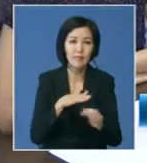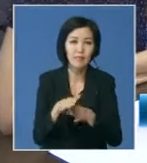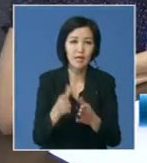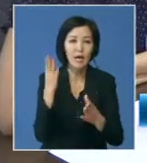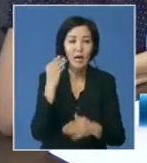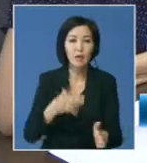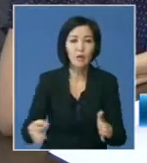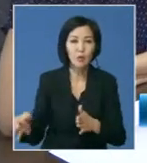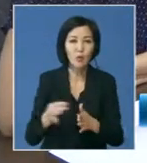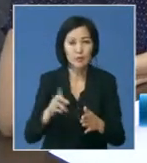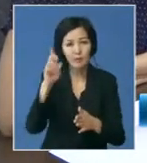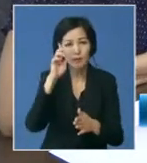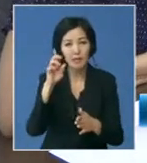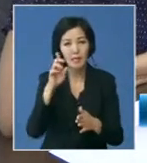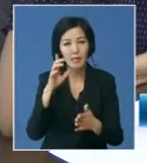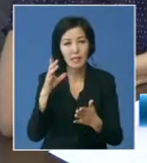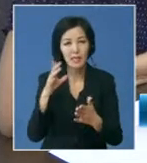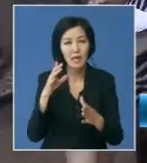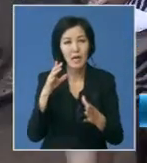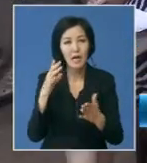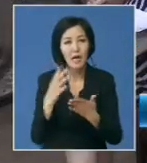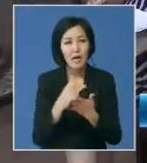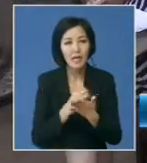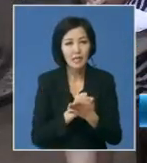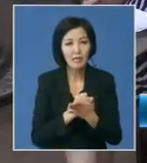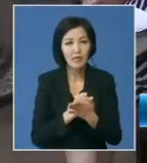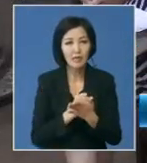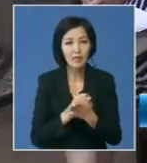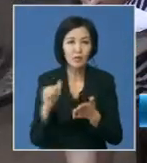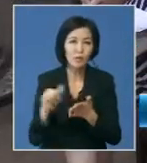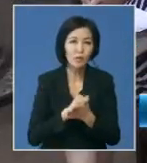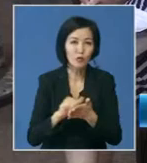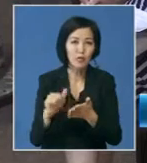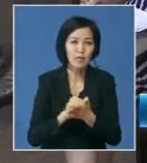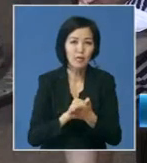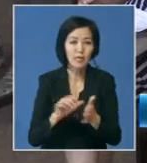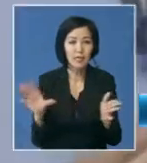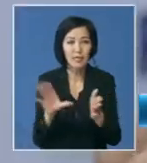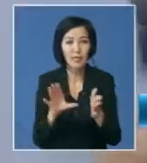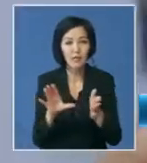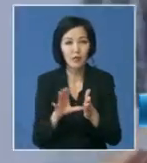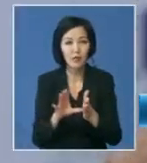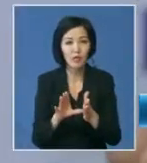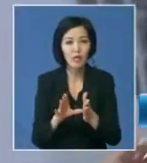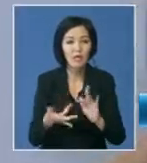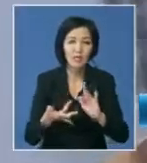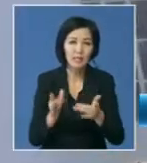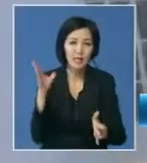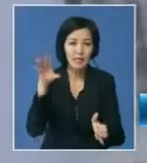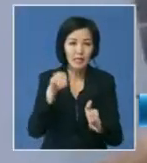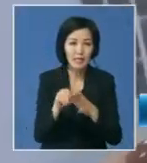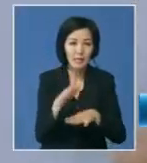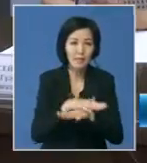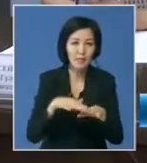архивінде қолға алынған. Құжаттар микроафишаларға басылып жатыр. Алдағы уақытта оны арнайы сайтқа салып, көпшілік назарына ұсыну жоспарда